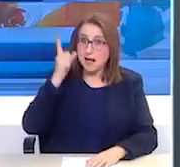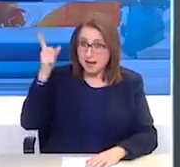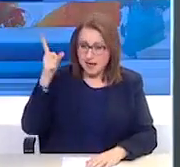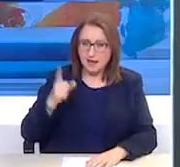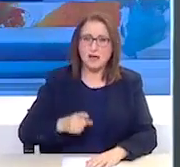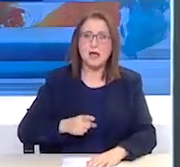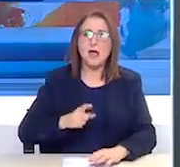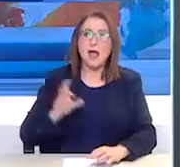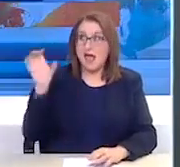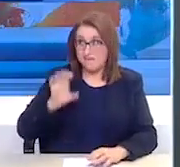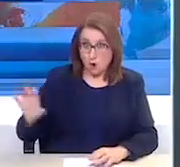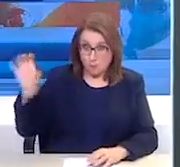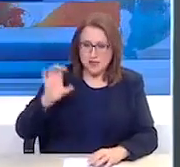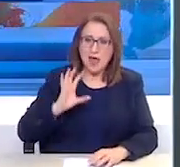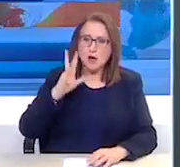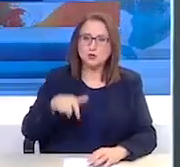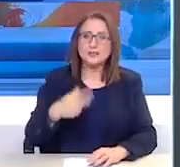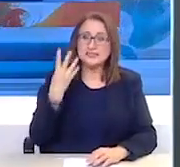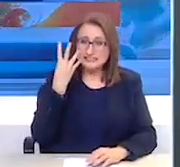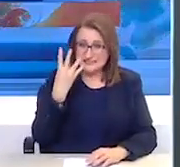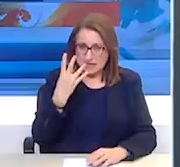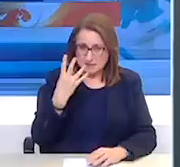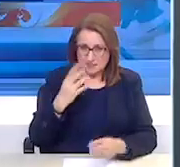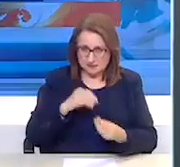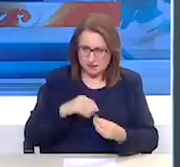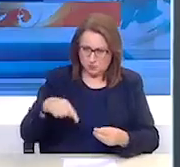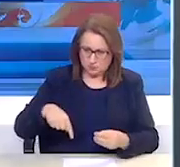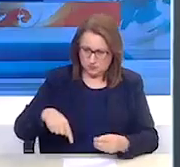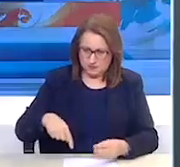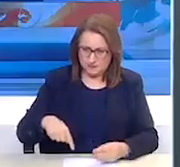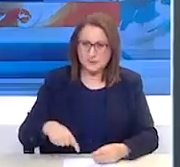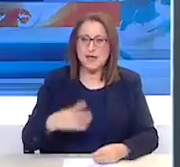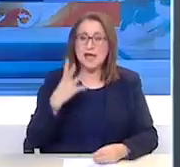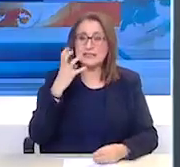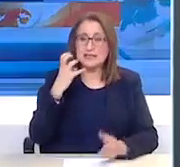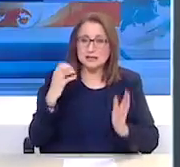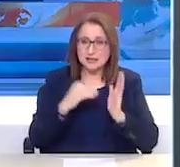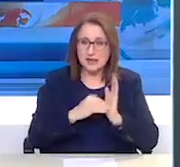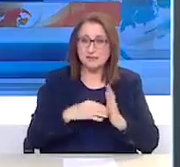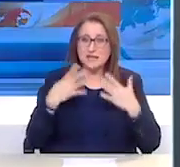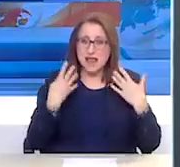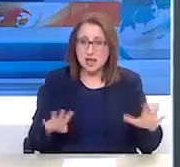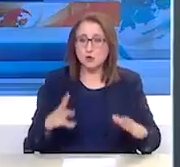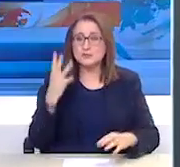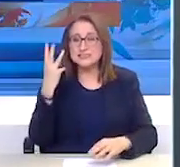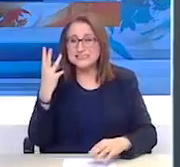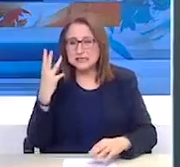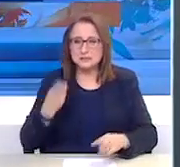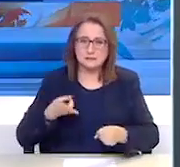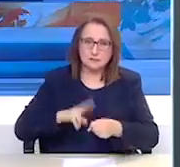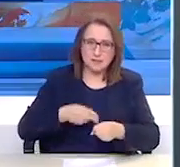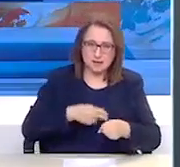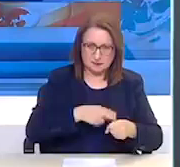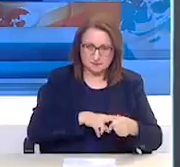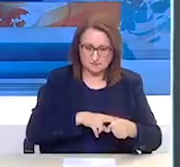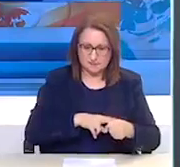έχουν καταγραφεί περισσότερες από 517.000 περιπτώσεις και 40.903 θάνατοι. Ενώ η